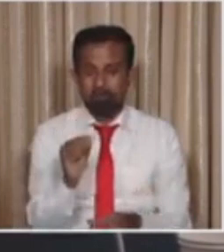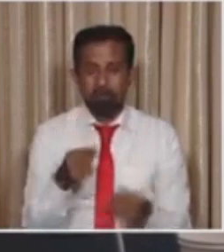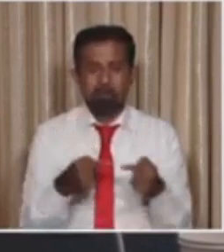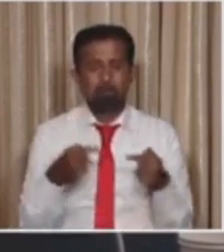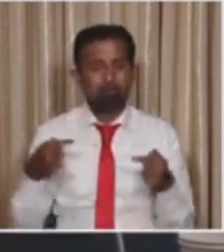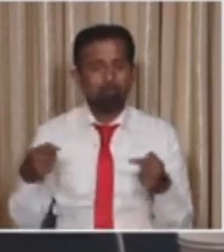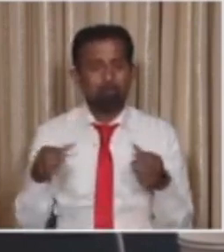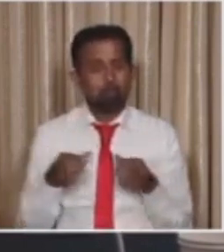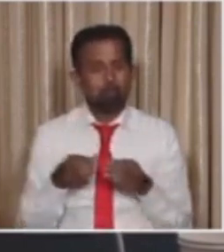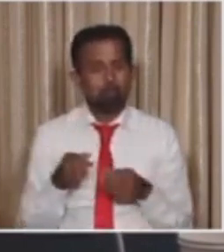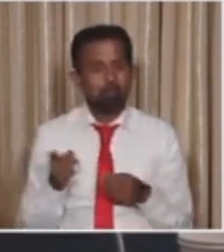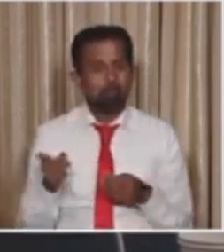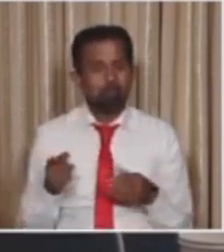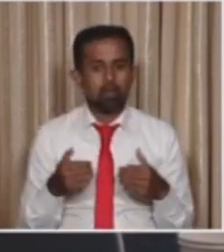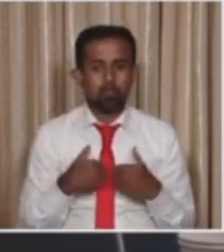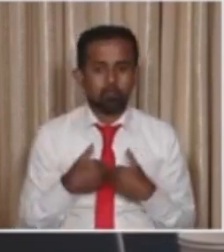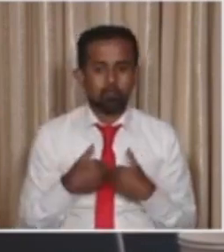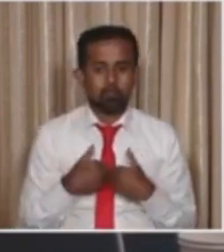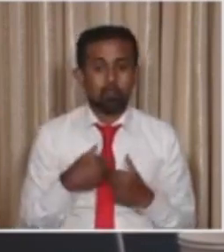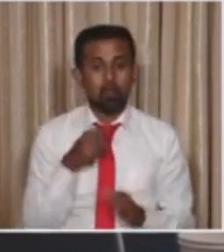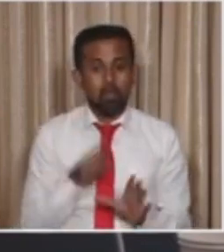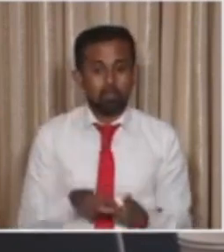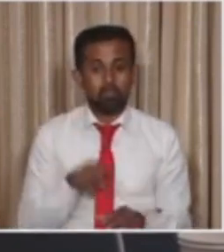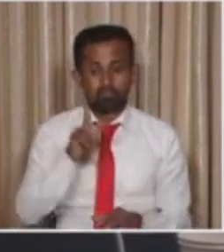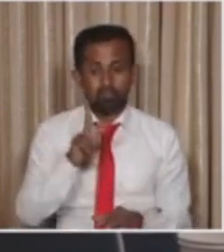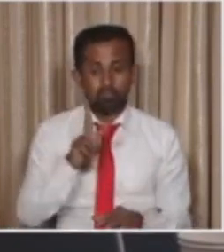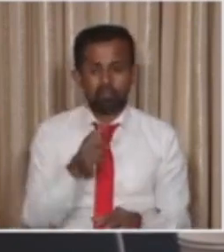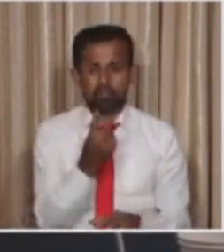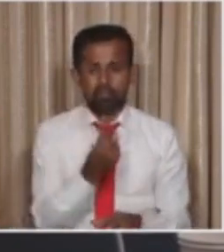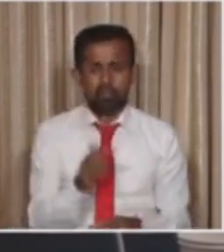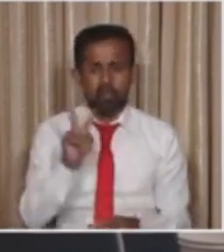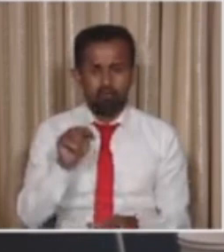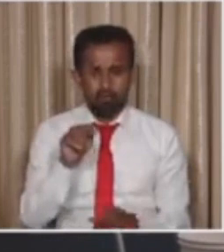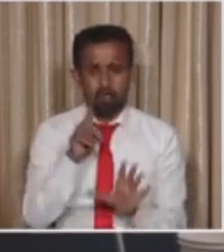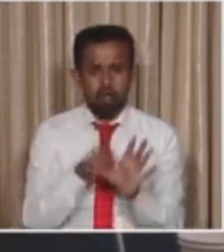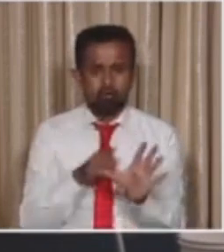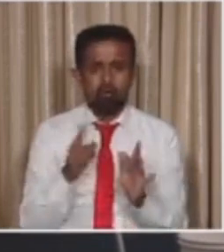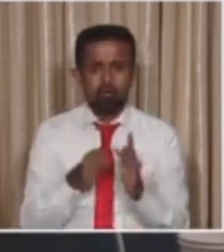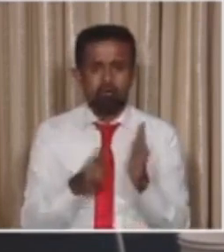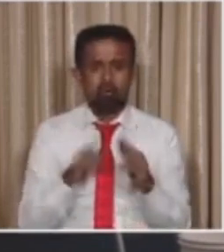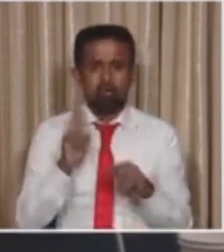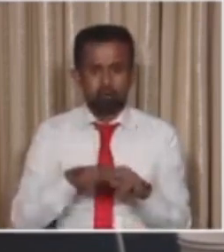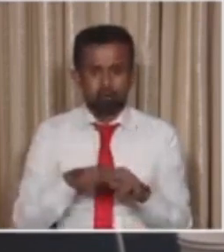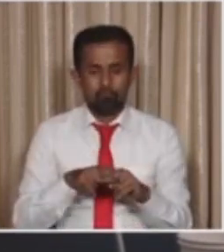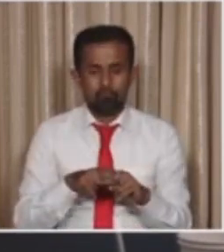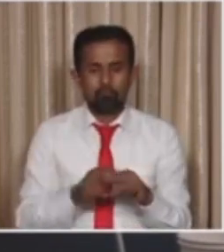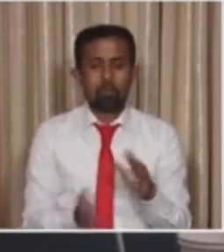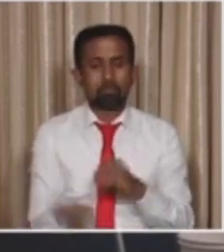நாங்கள் 2 வருஷங்களுக்கு, அதாவது உணர 2020 ஐஎம்எஃப்க்கு போங்கள், அப்பொழுதுதான் இந்த